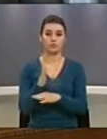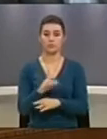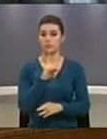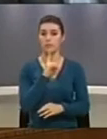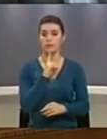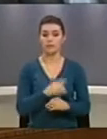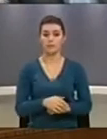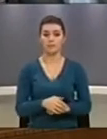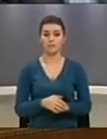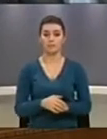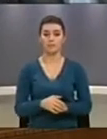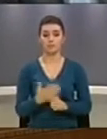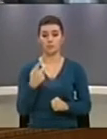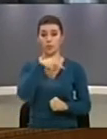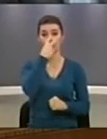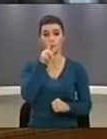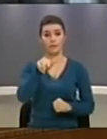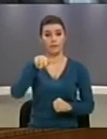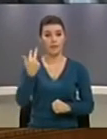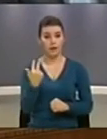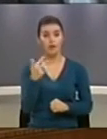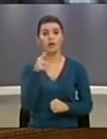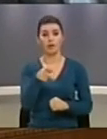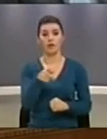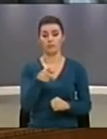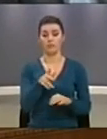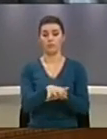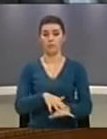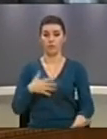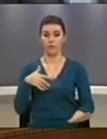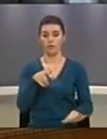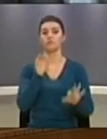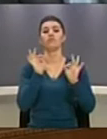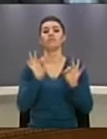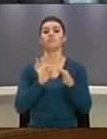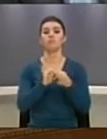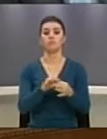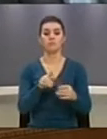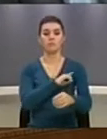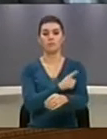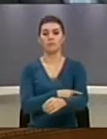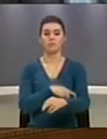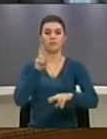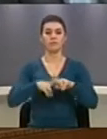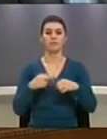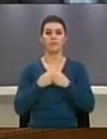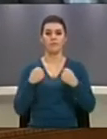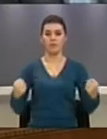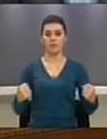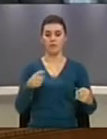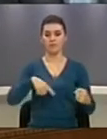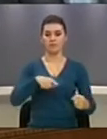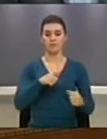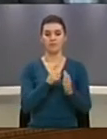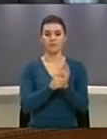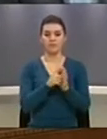vendi. Pra, me 2/3 e kuvendit të Republikës Kosovës do t'i shtohej pesha vendimarrëse një vote eventuale